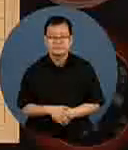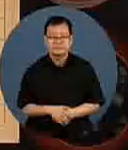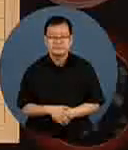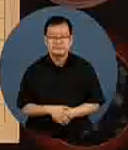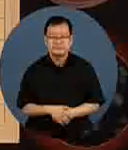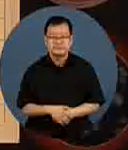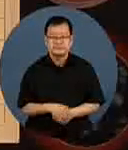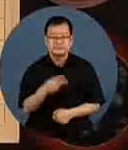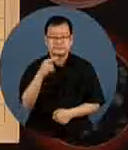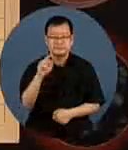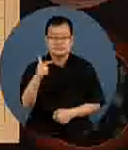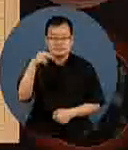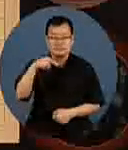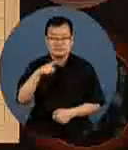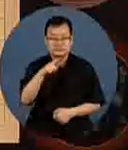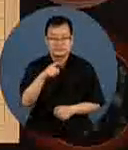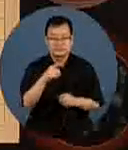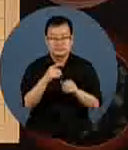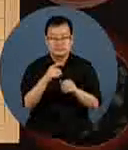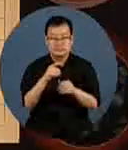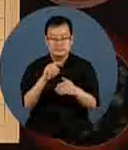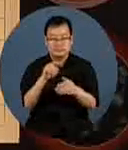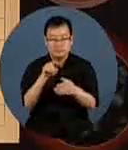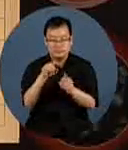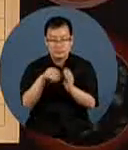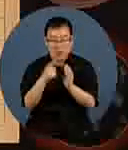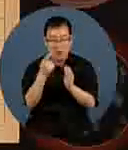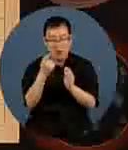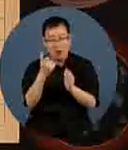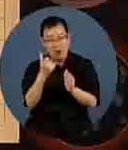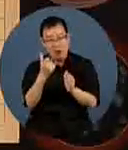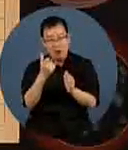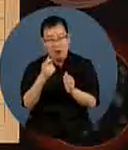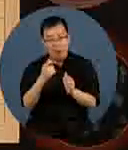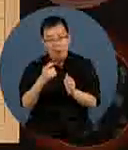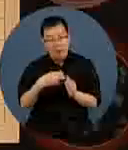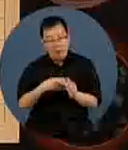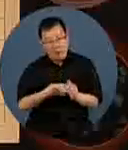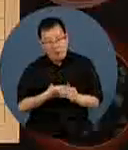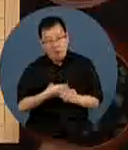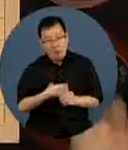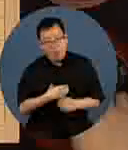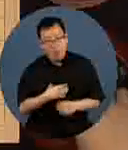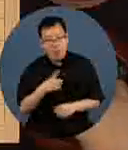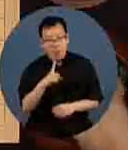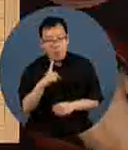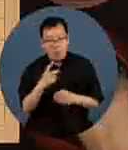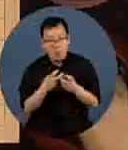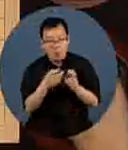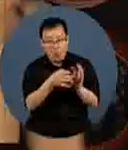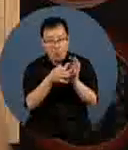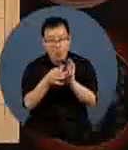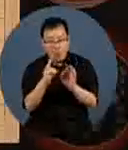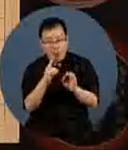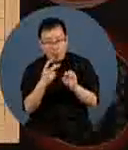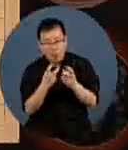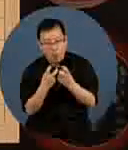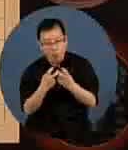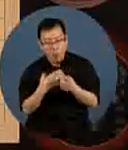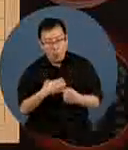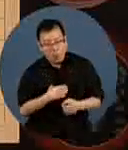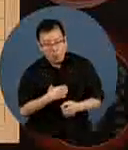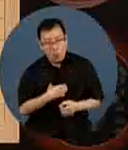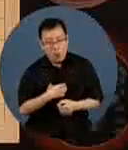자, 단순 몰아서 저기가 또 아슬아슬한 장면이었어요. 연결이 제가 볼 때 어떻게 연결하나 참 걱정이